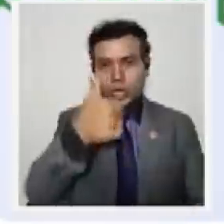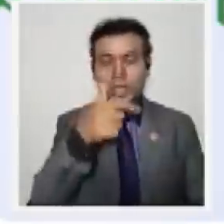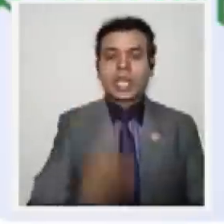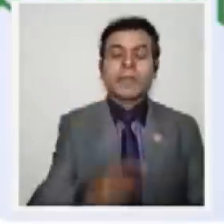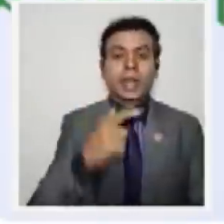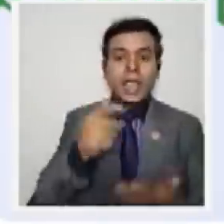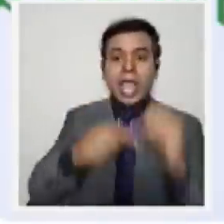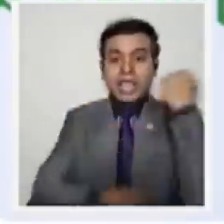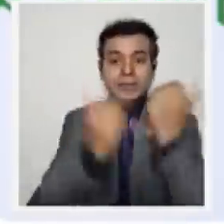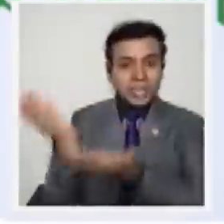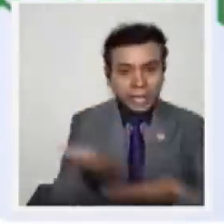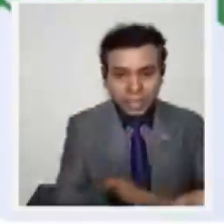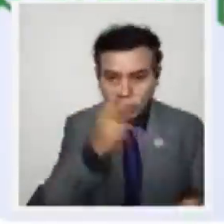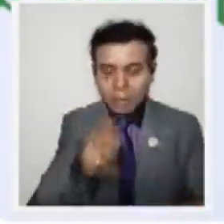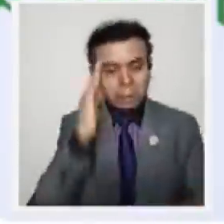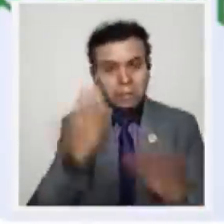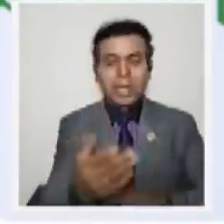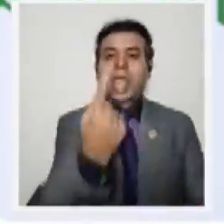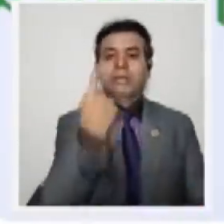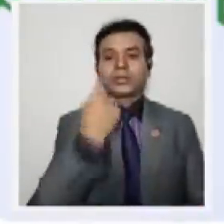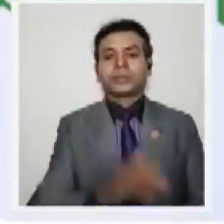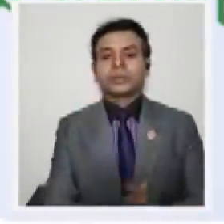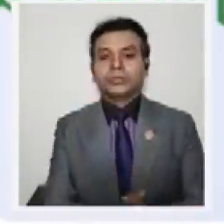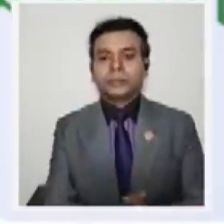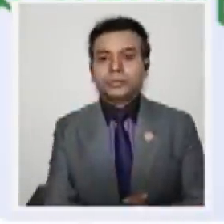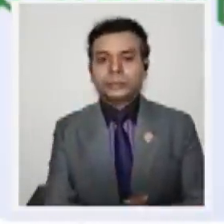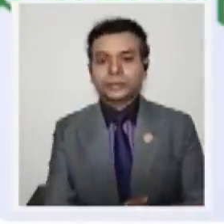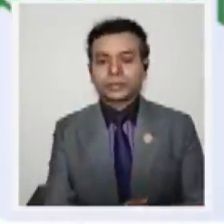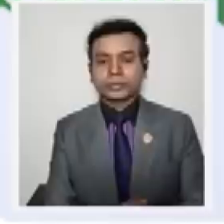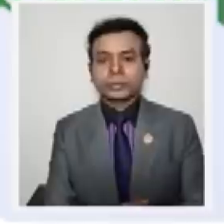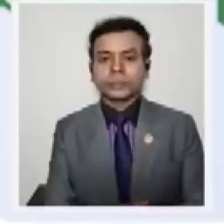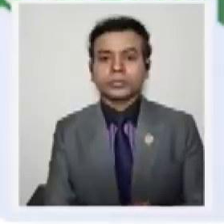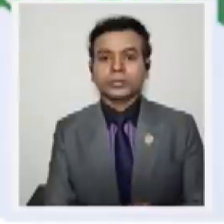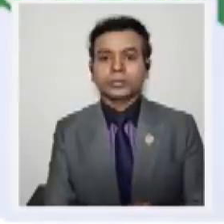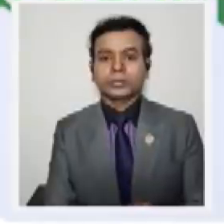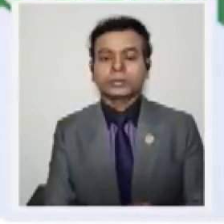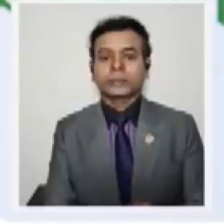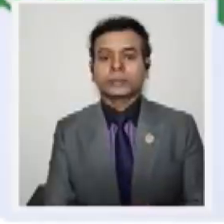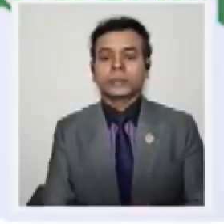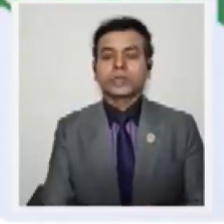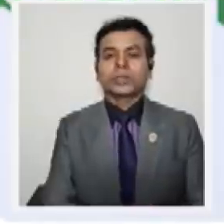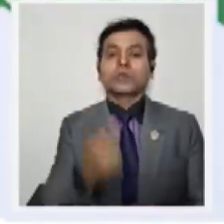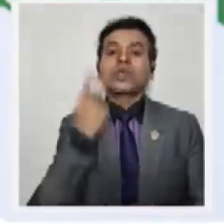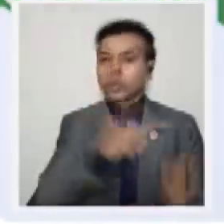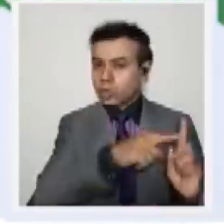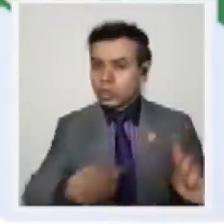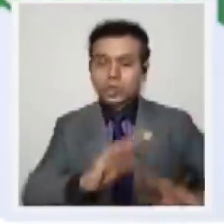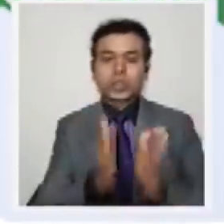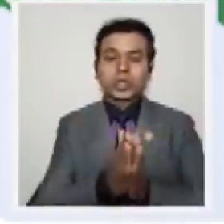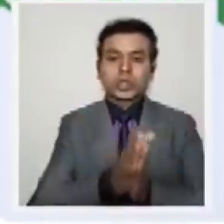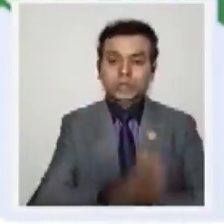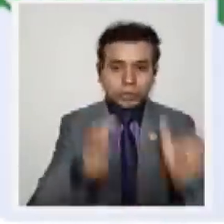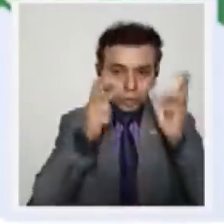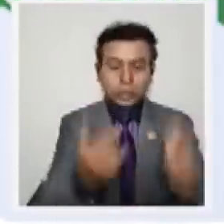1 জন। হাসপাতালে মারা গেছেন 15 জন, বাড়িতে 6 জন এবং মৃত অবস্থায় হাসপাতালে এসছেন 1 জন।